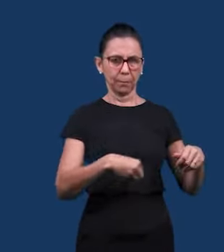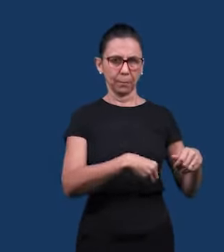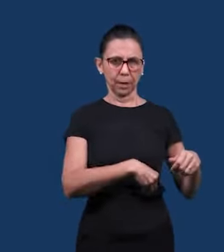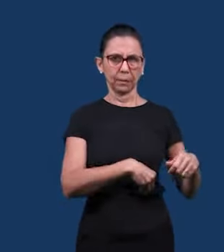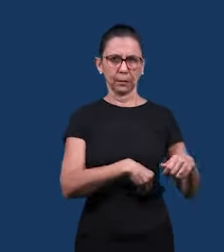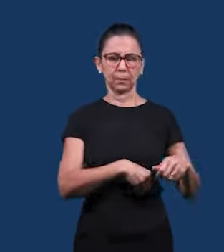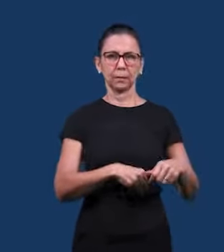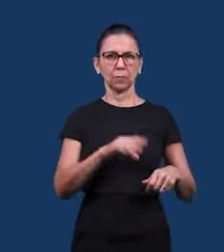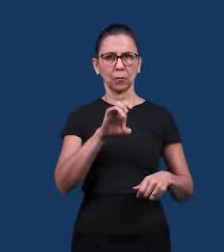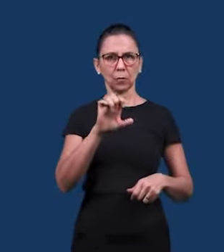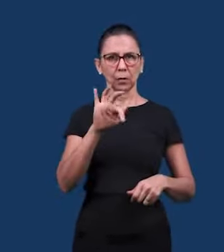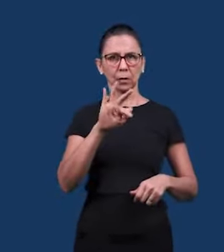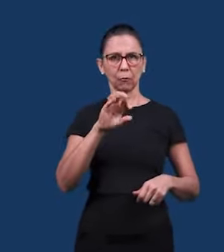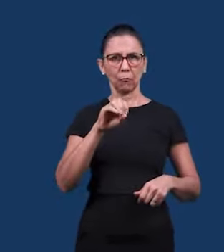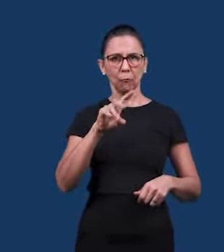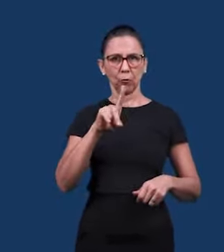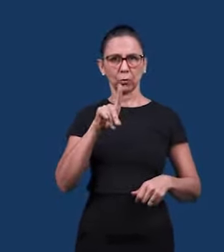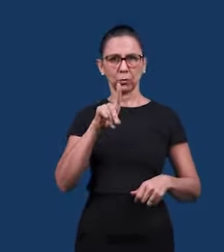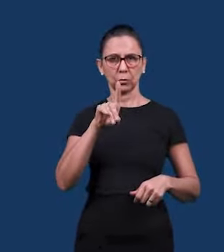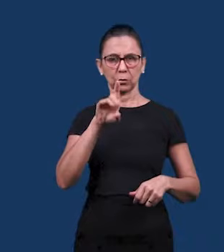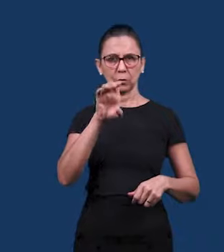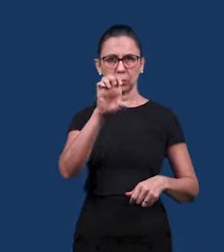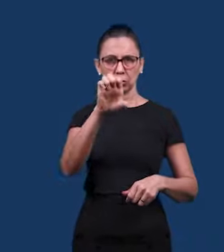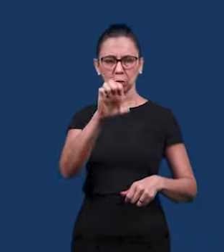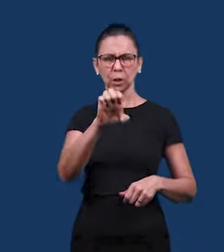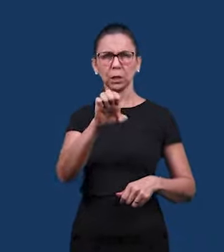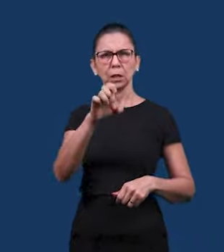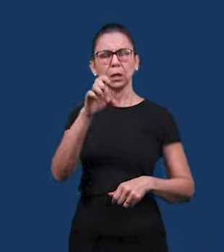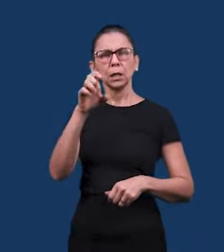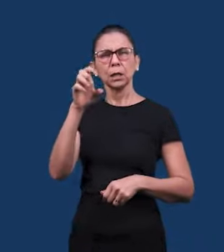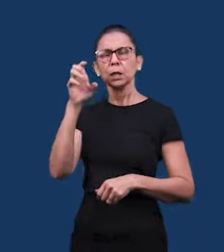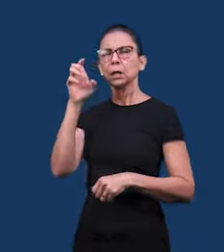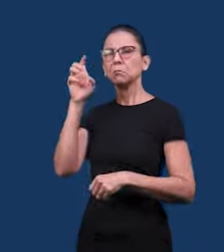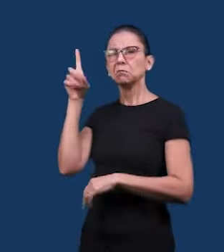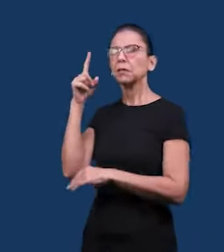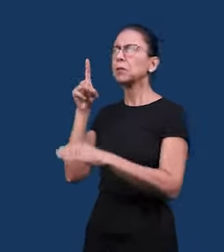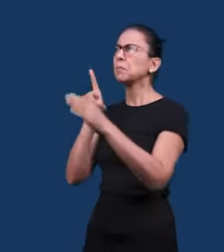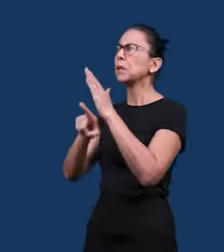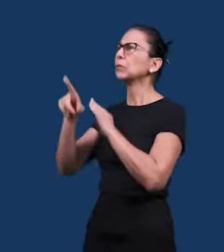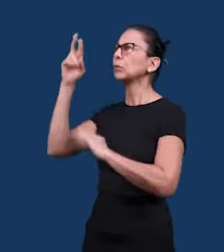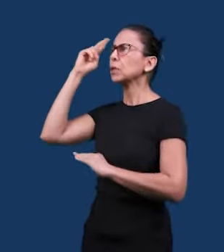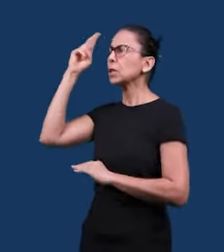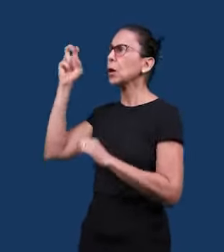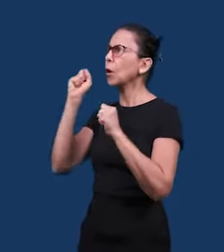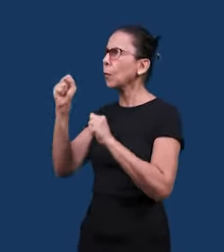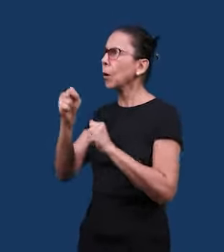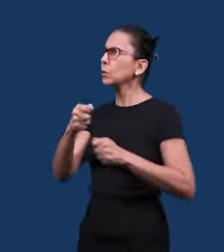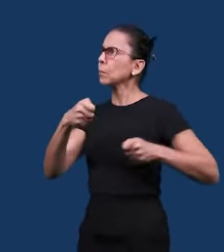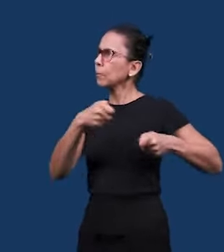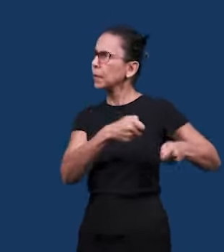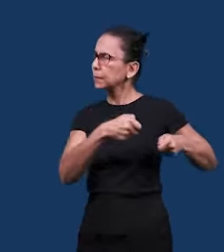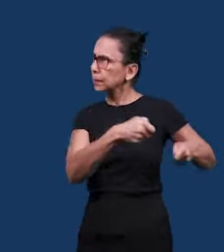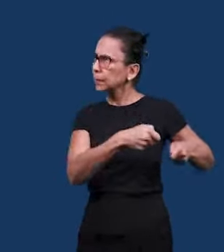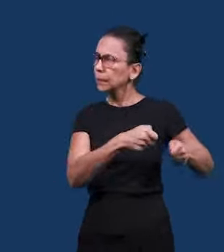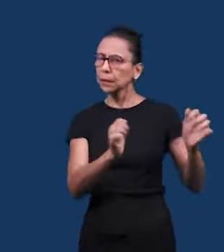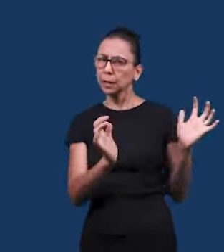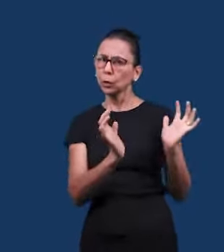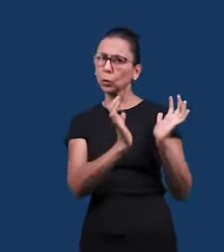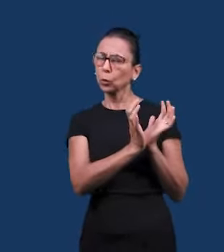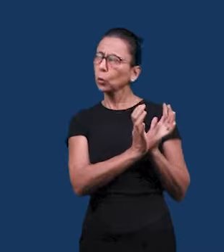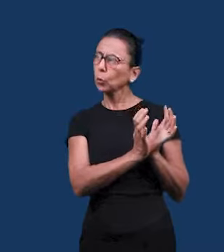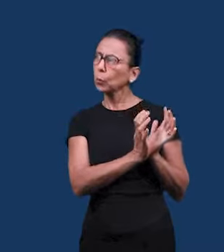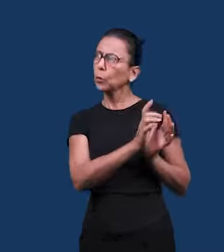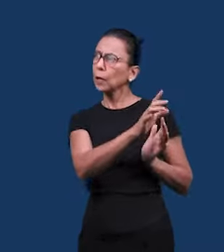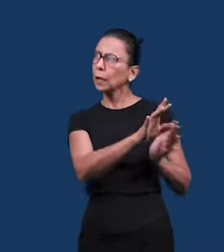принес Афиафар ефод к Давиду. И попросил Давид Господа, говоря, преследует ли мне это полчаса? И догоню ли я их?